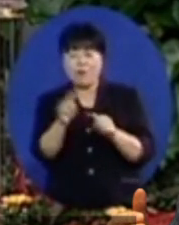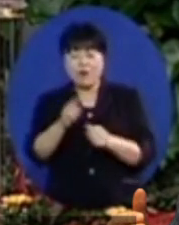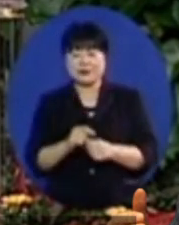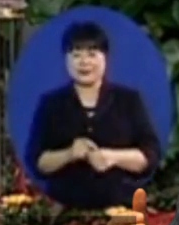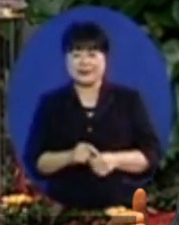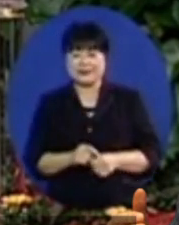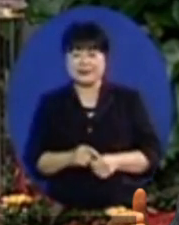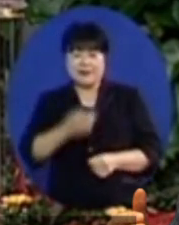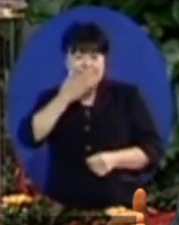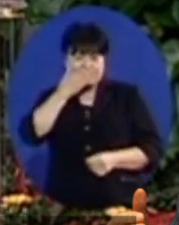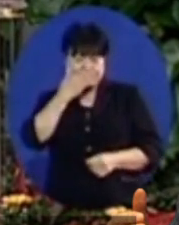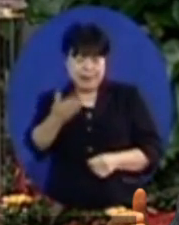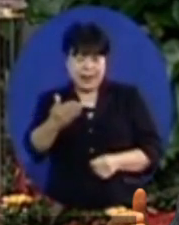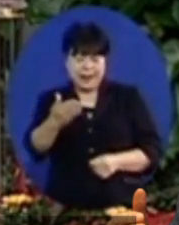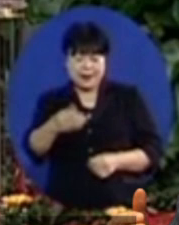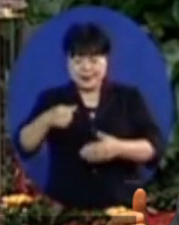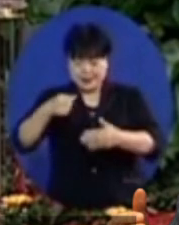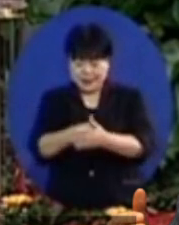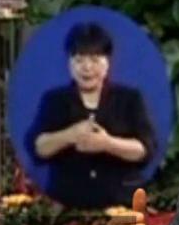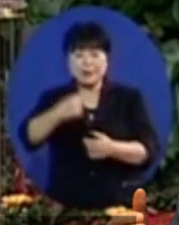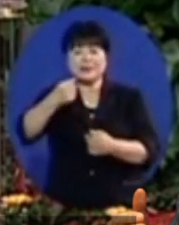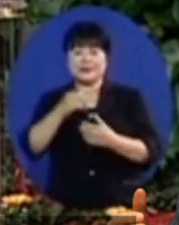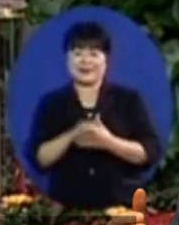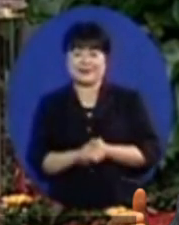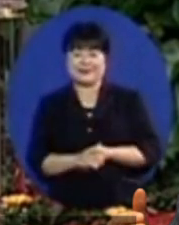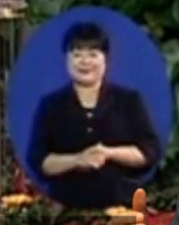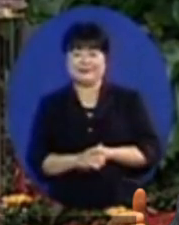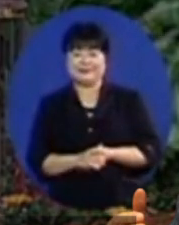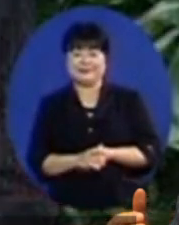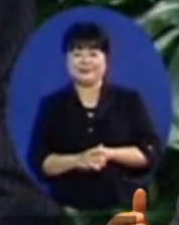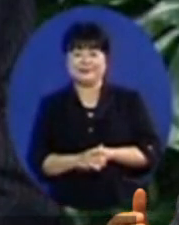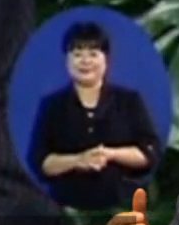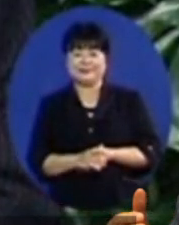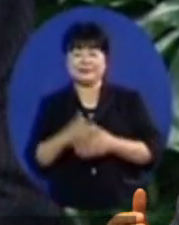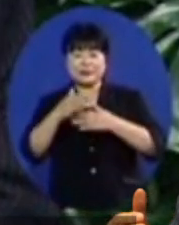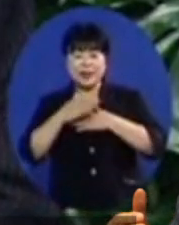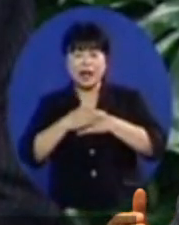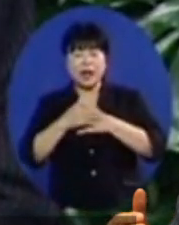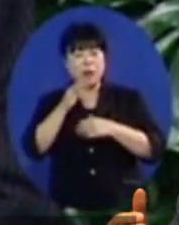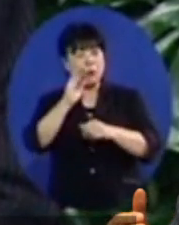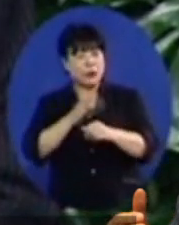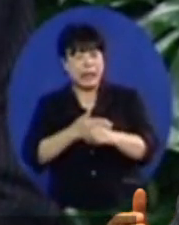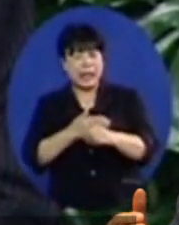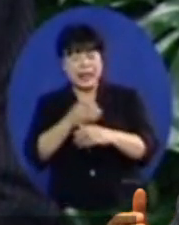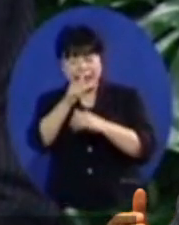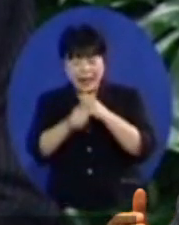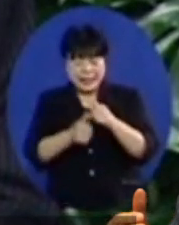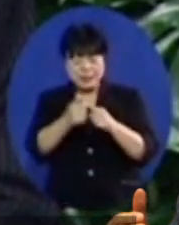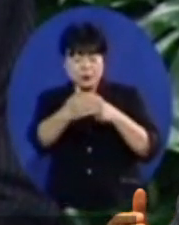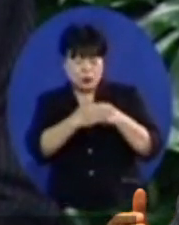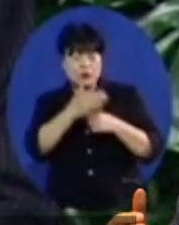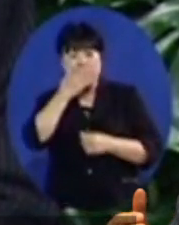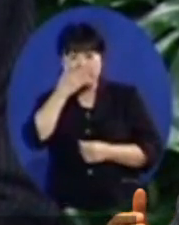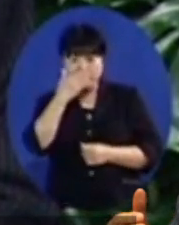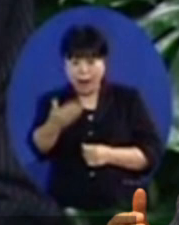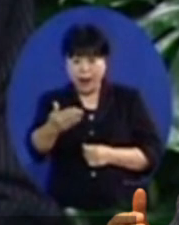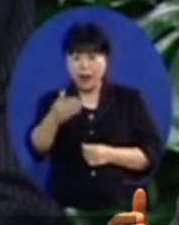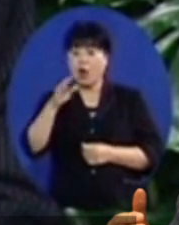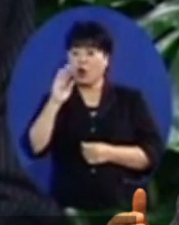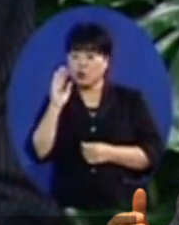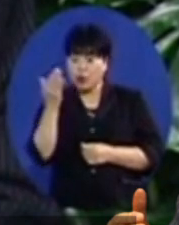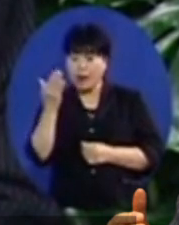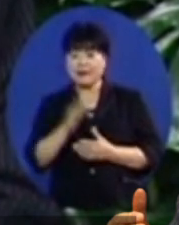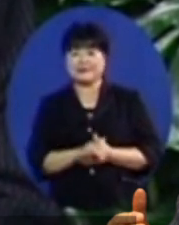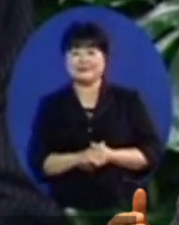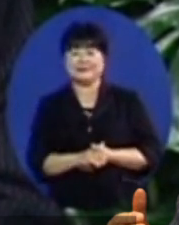무엇이든지 할 수 있다는 담대함을 가져야 되는 것입니다. 내가 못하더라도 하나님이 도와주시니까 할 수 있는